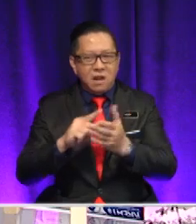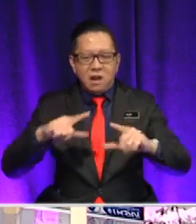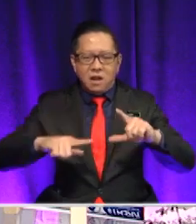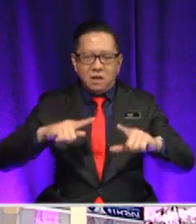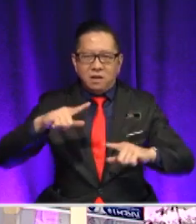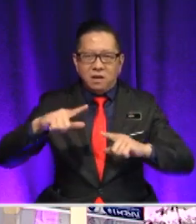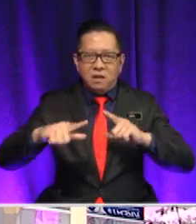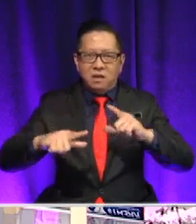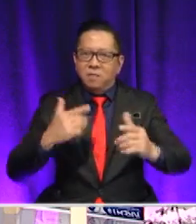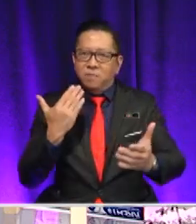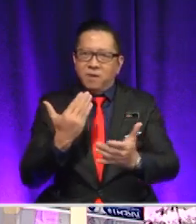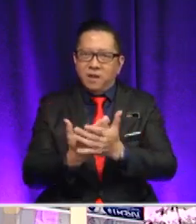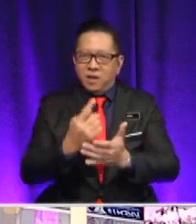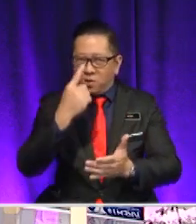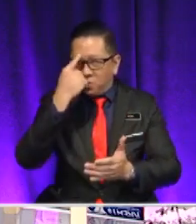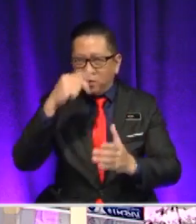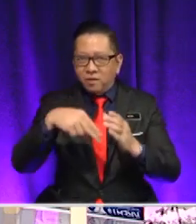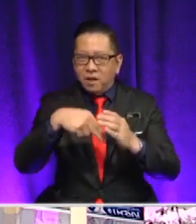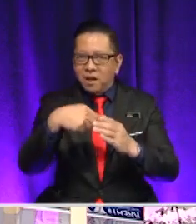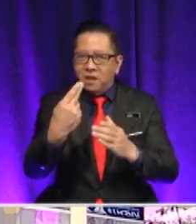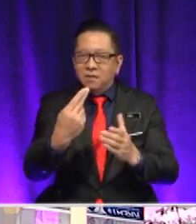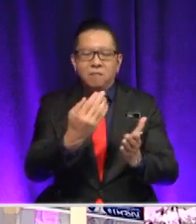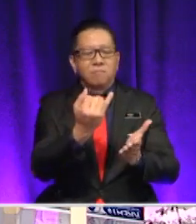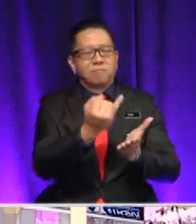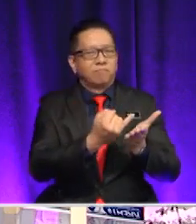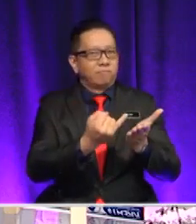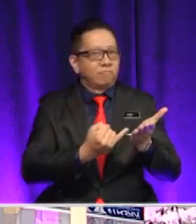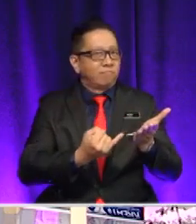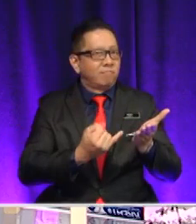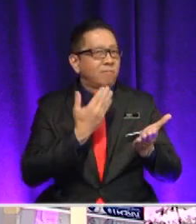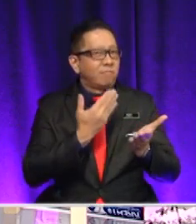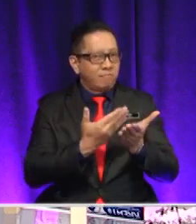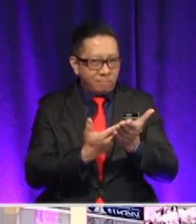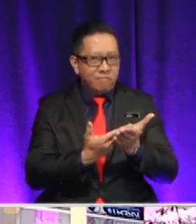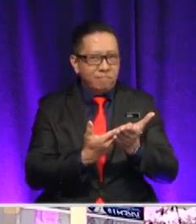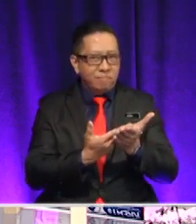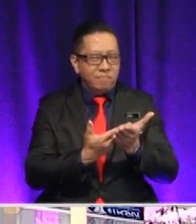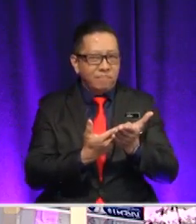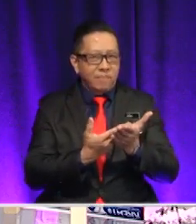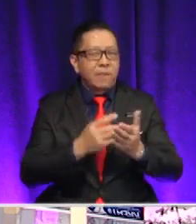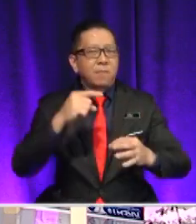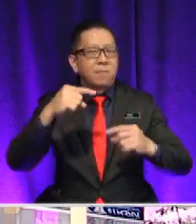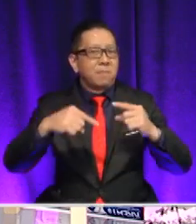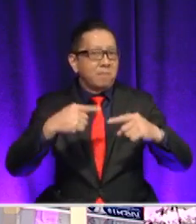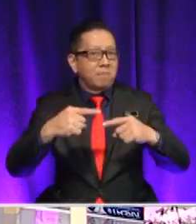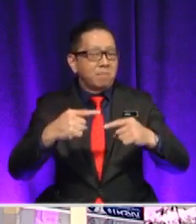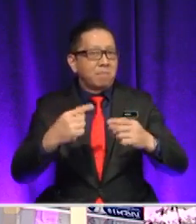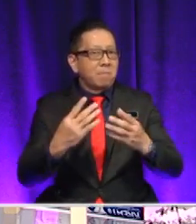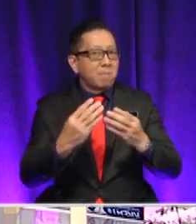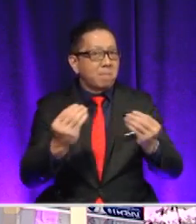sebelum kita menghasilkan sesuatu karya Ivan jadi bila kita hasilkan karya kita tidak melakukan